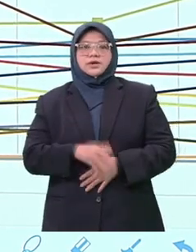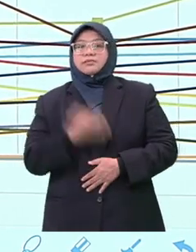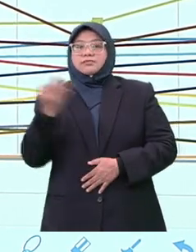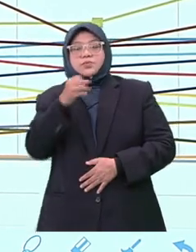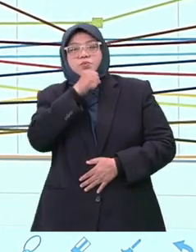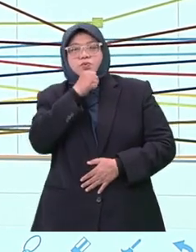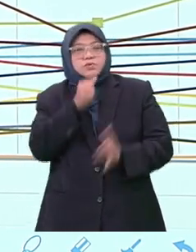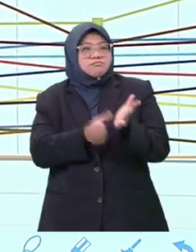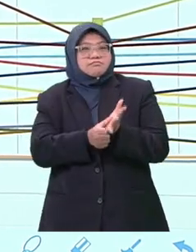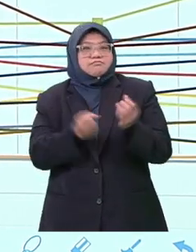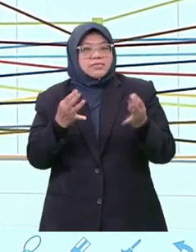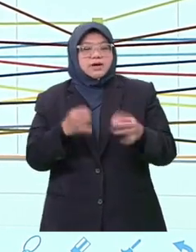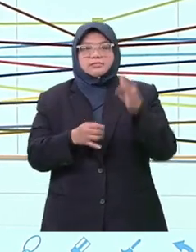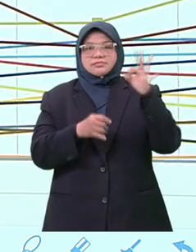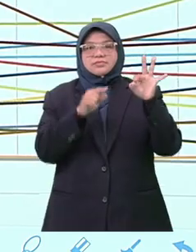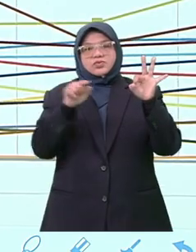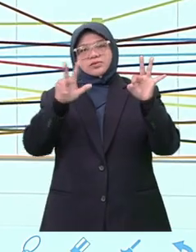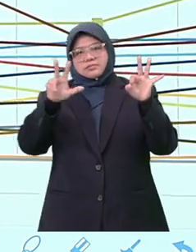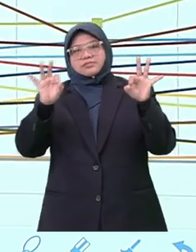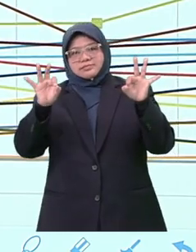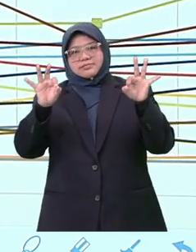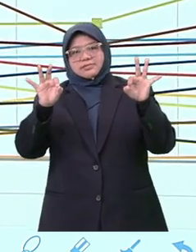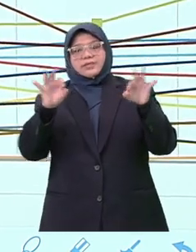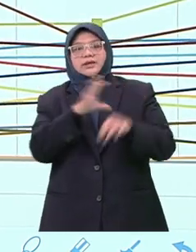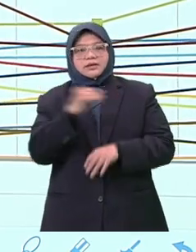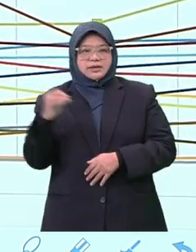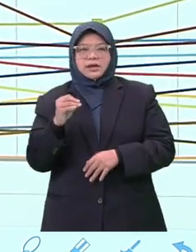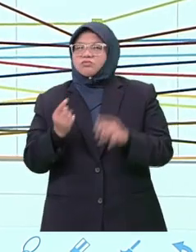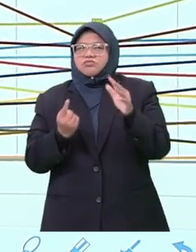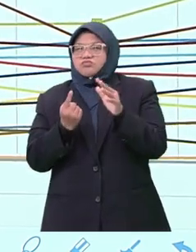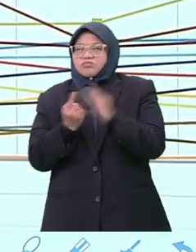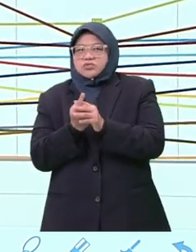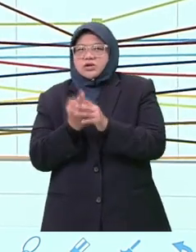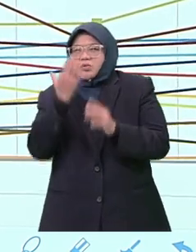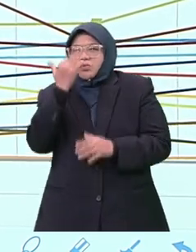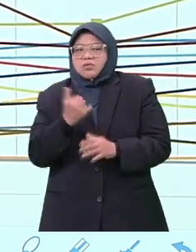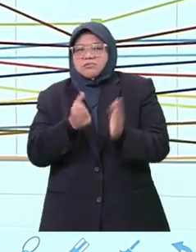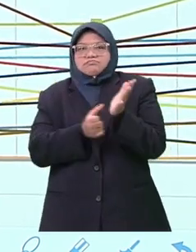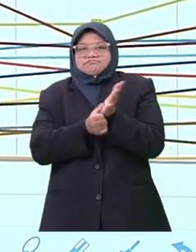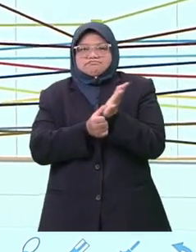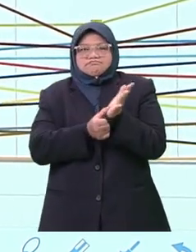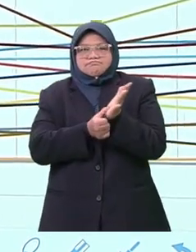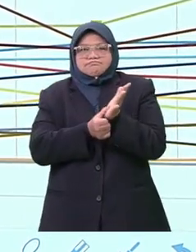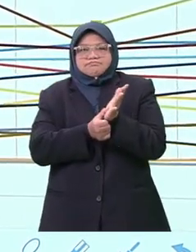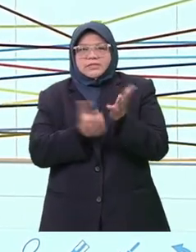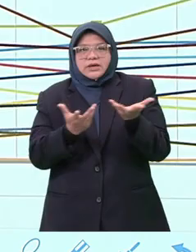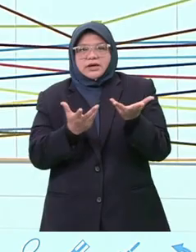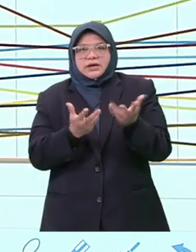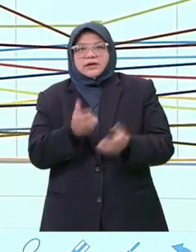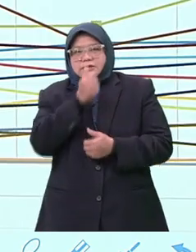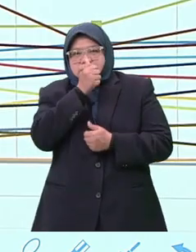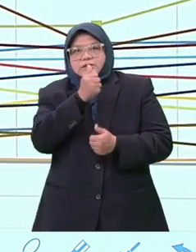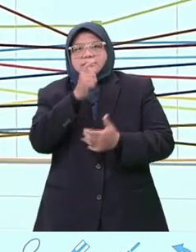meteority ialah mereka 19 sehingga 39 tahun tak antara Puncak yang membawa individu itu ketagih kepada